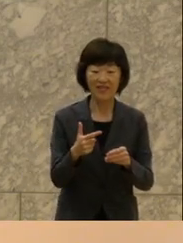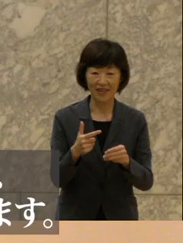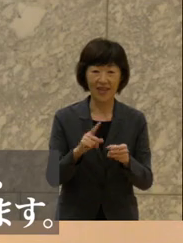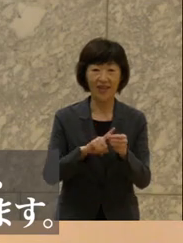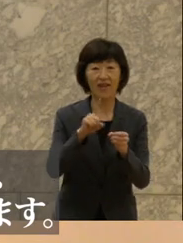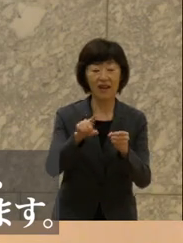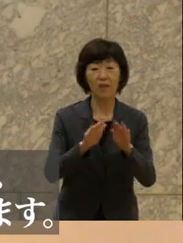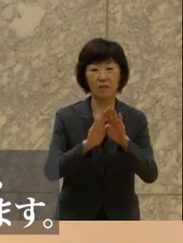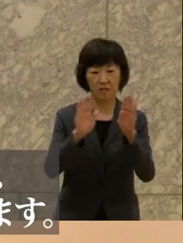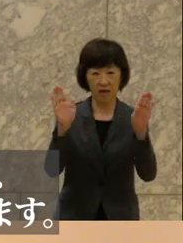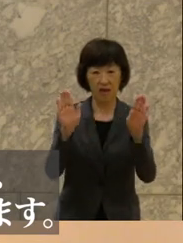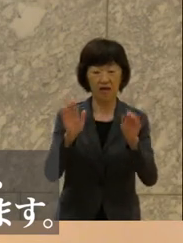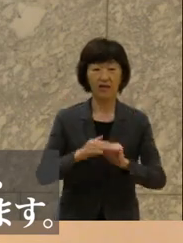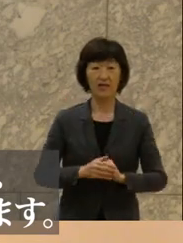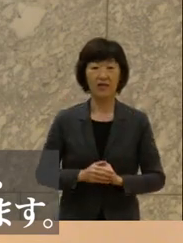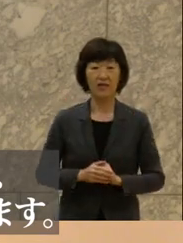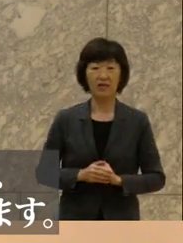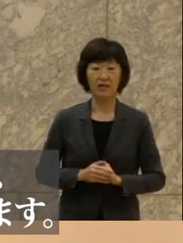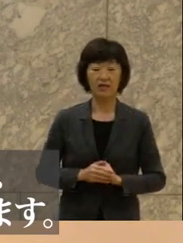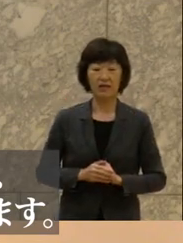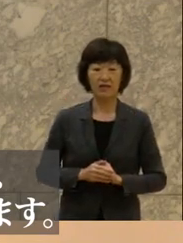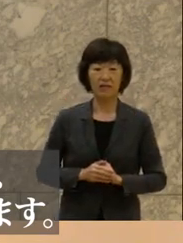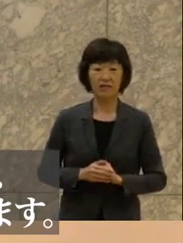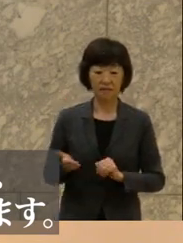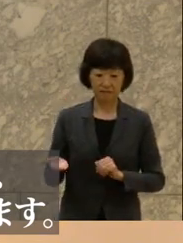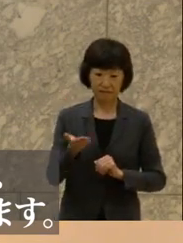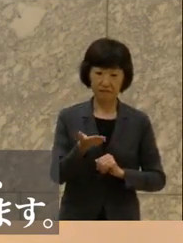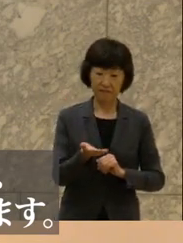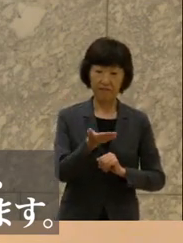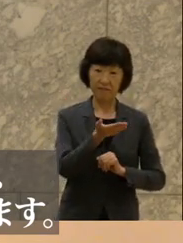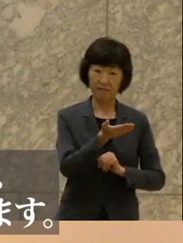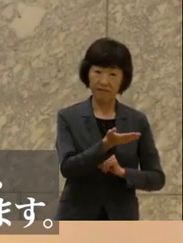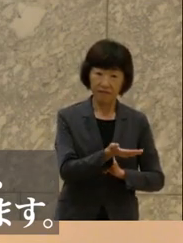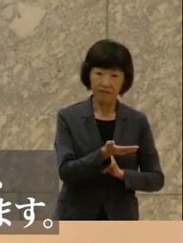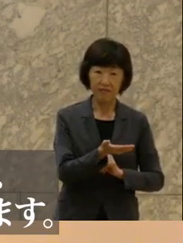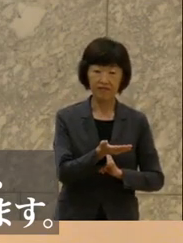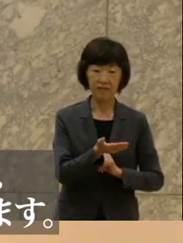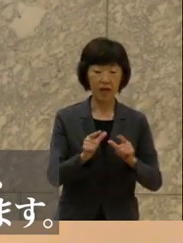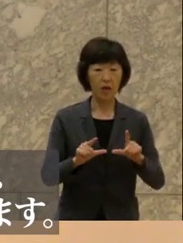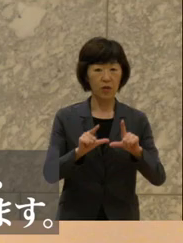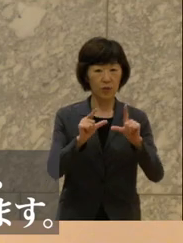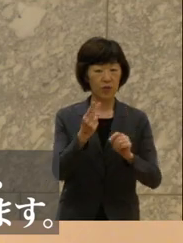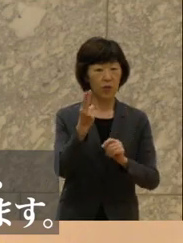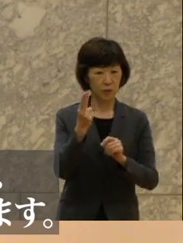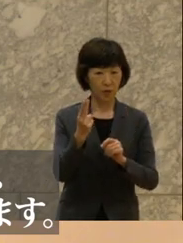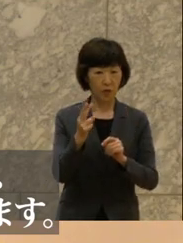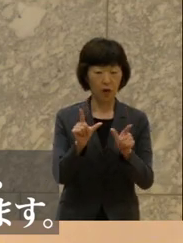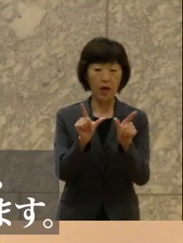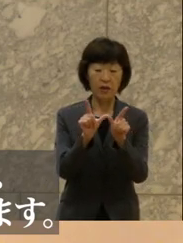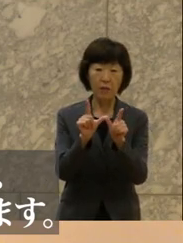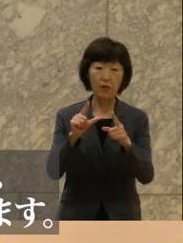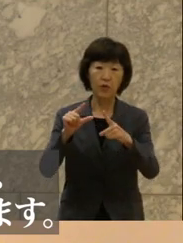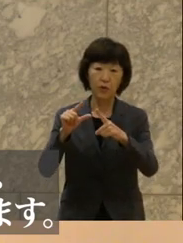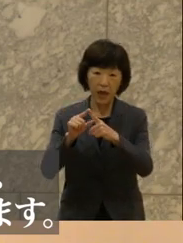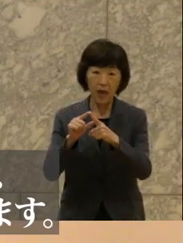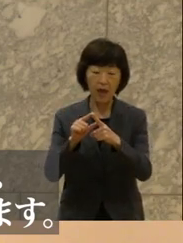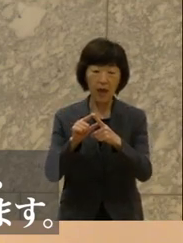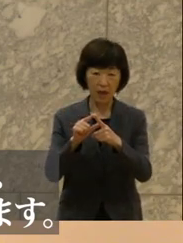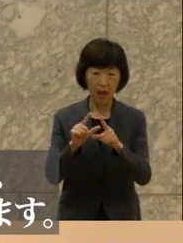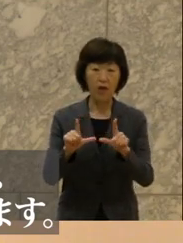そしてそのパリ大会を経ましてとはWA東京